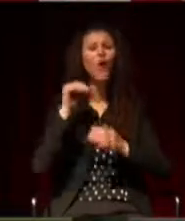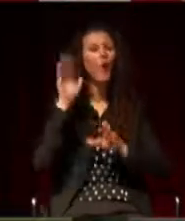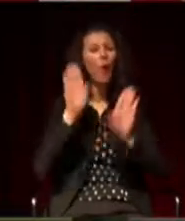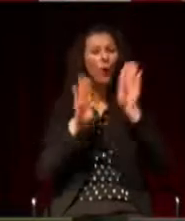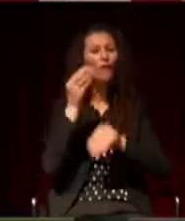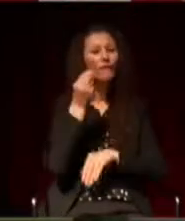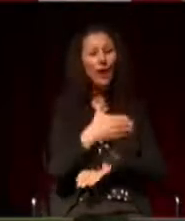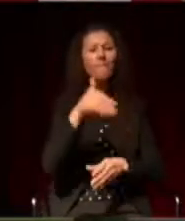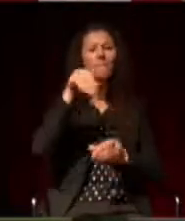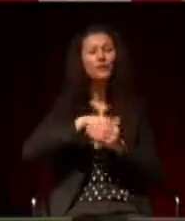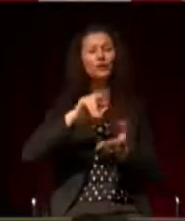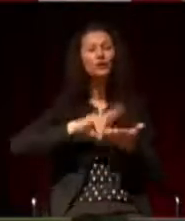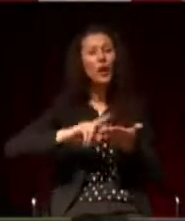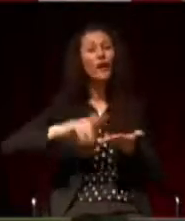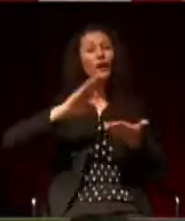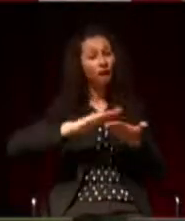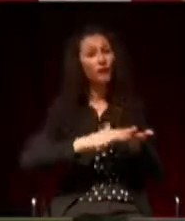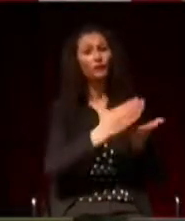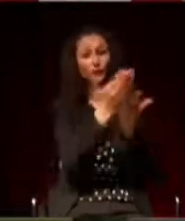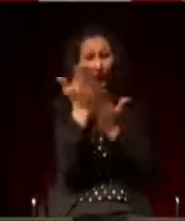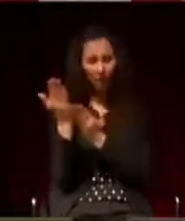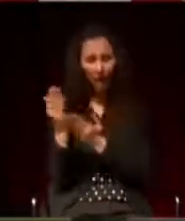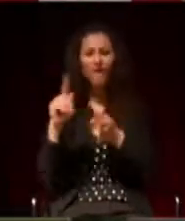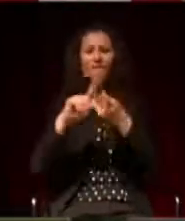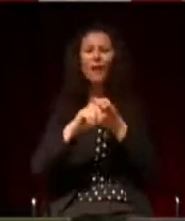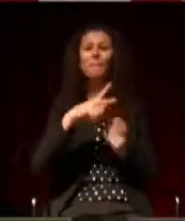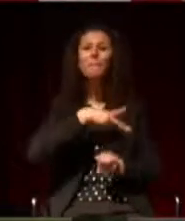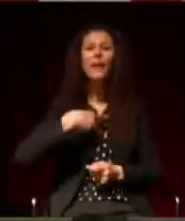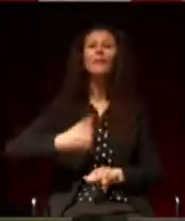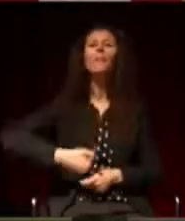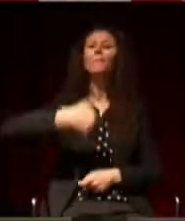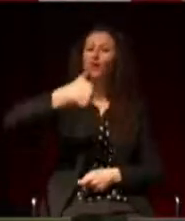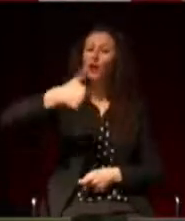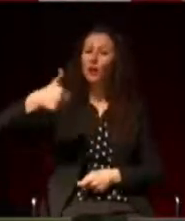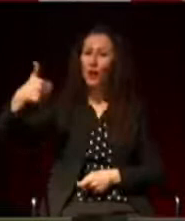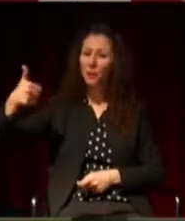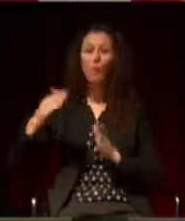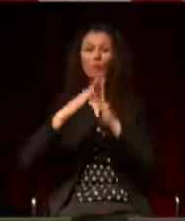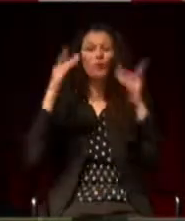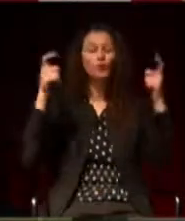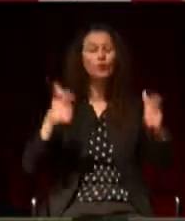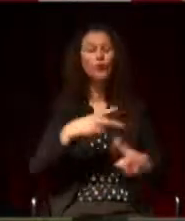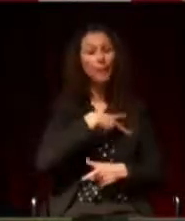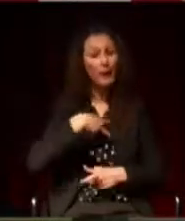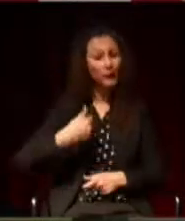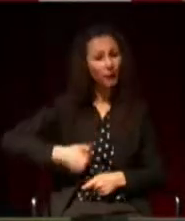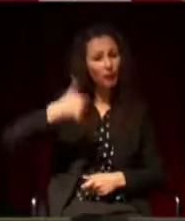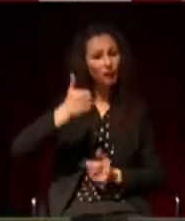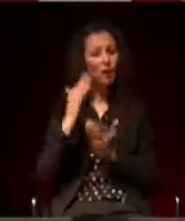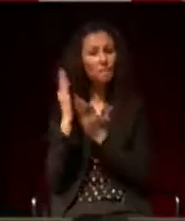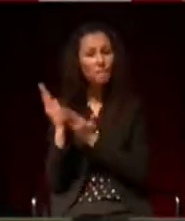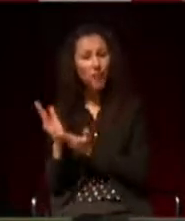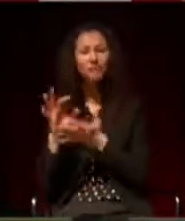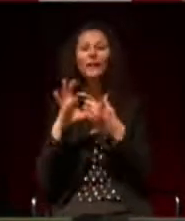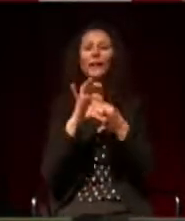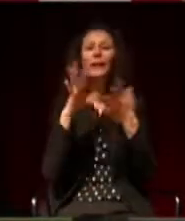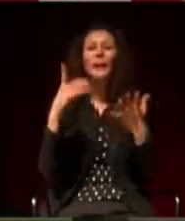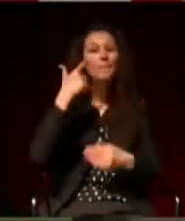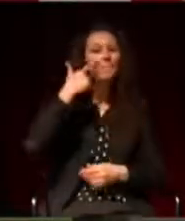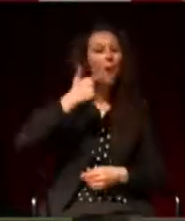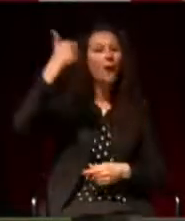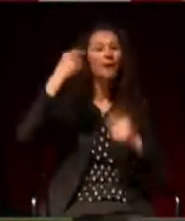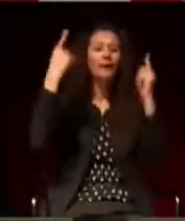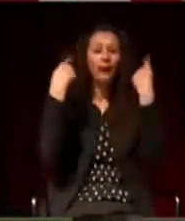oy veren meclis üyesi arkadaşlarıma ve belediye başkanlarıma, Büyükşehir Belediye Başkanıma, ilgili